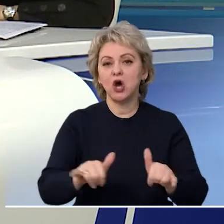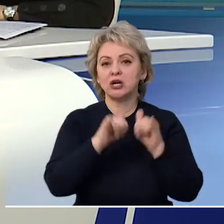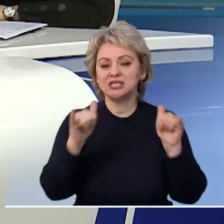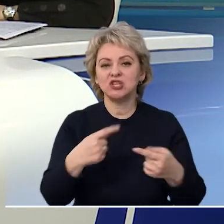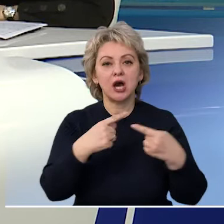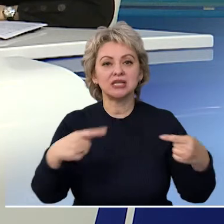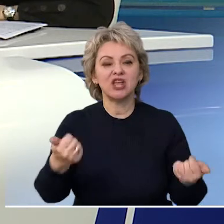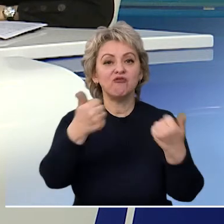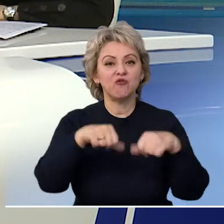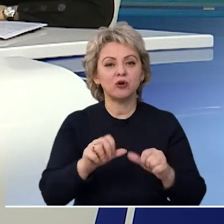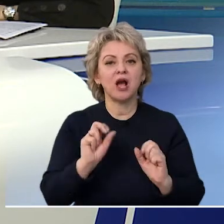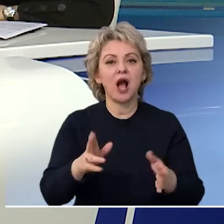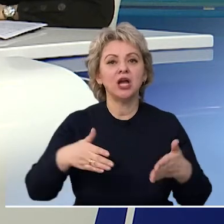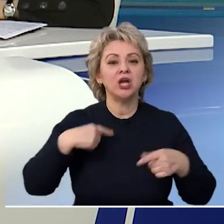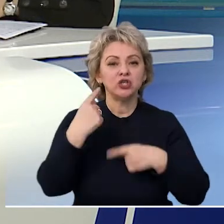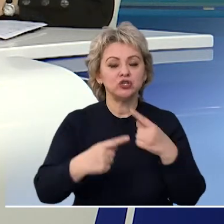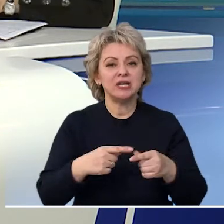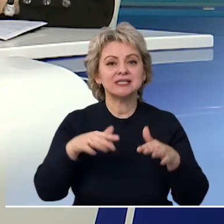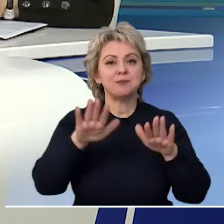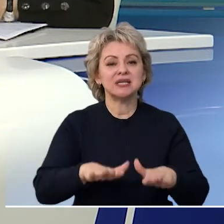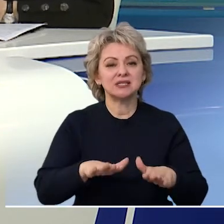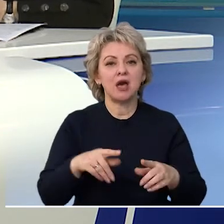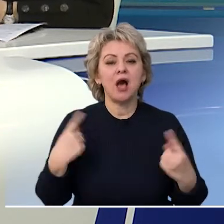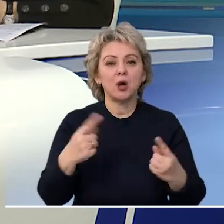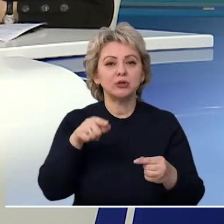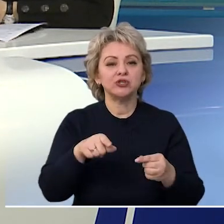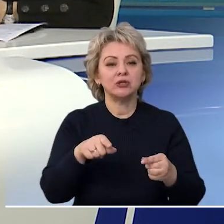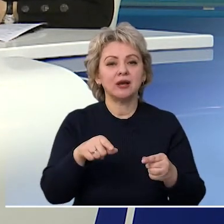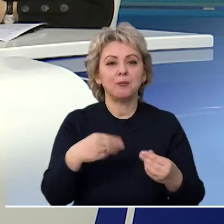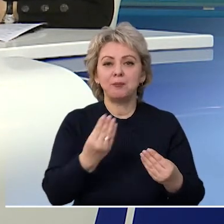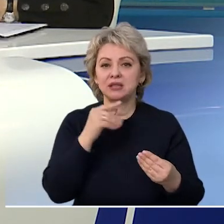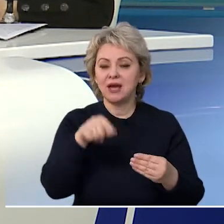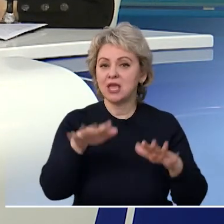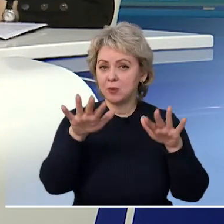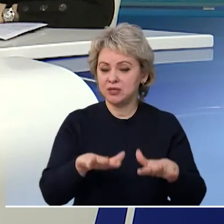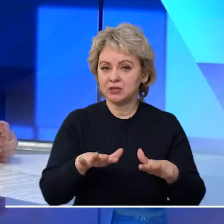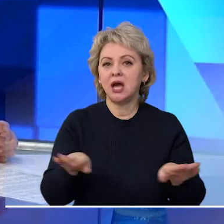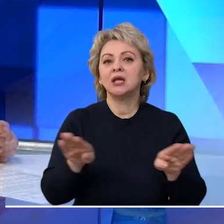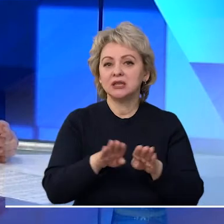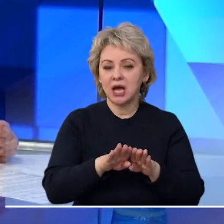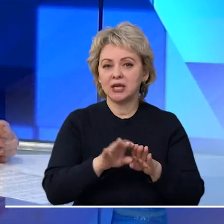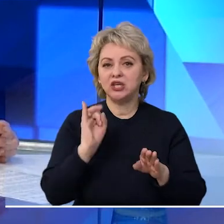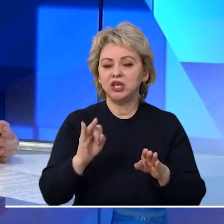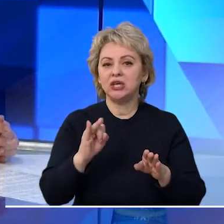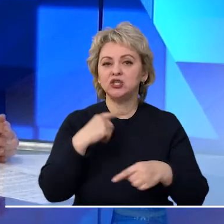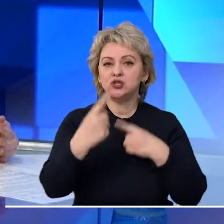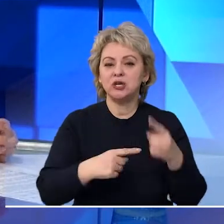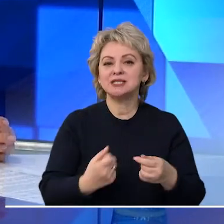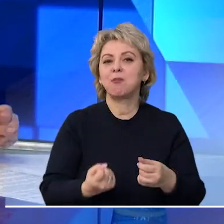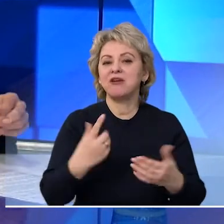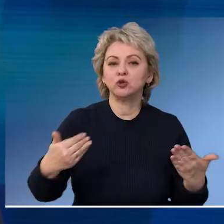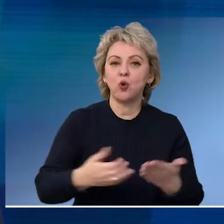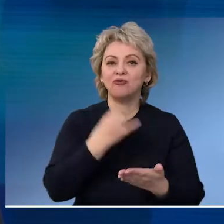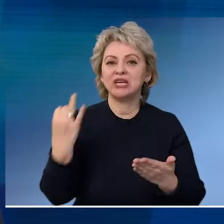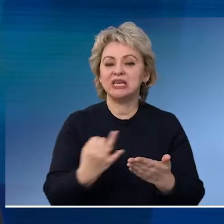действительно развивается в различных форматах, как путем нестационарных общественного питания, да, объектов, так и путем